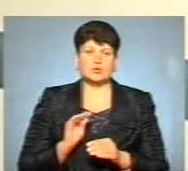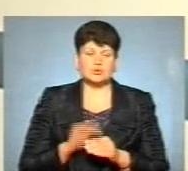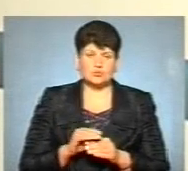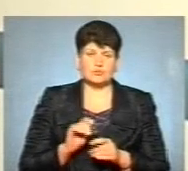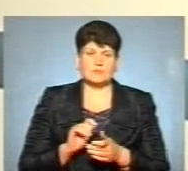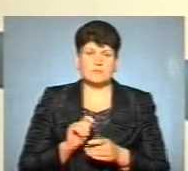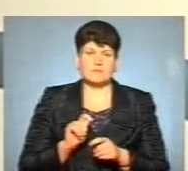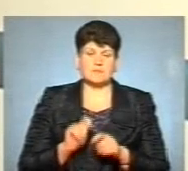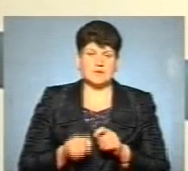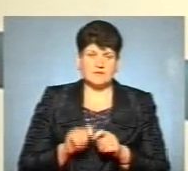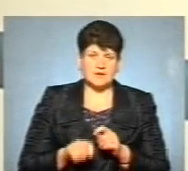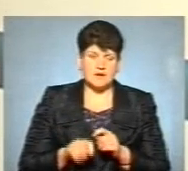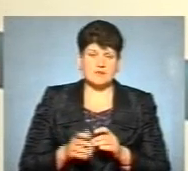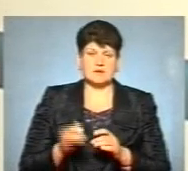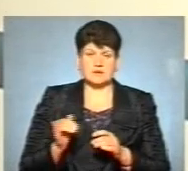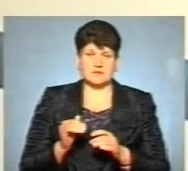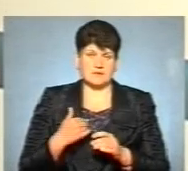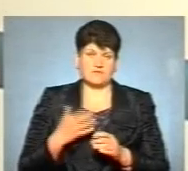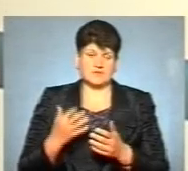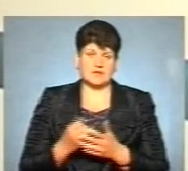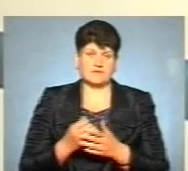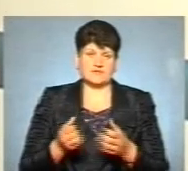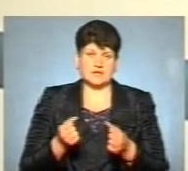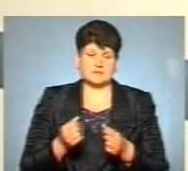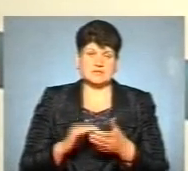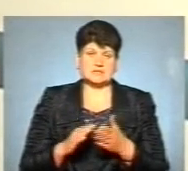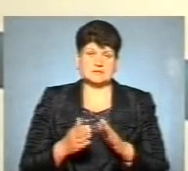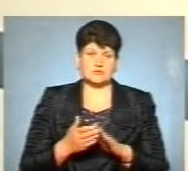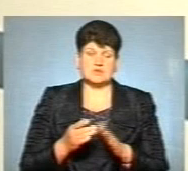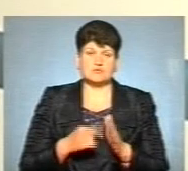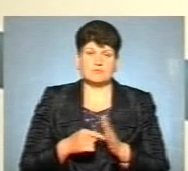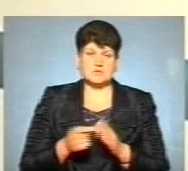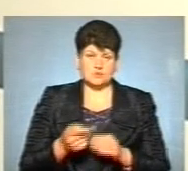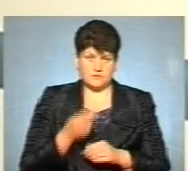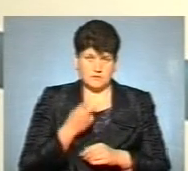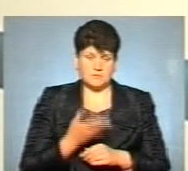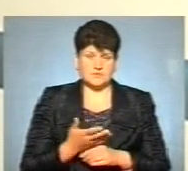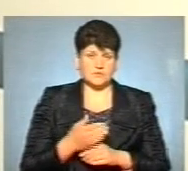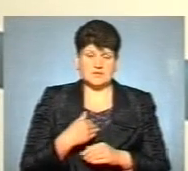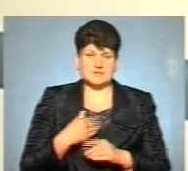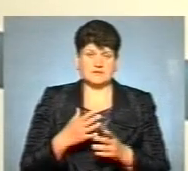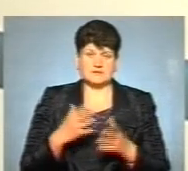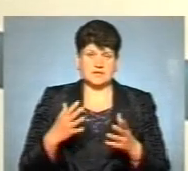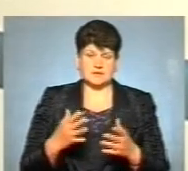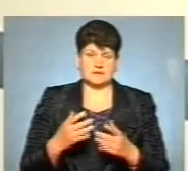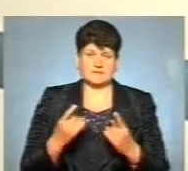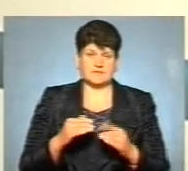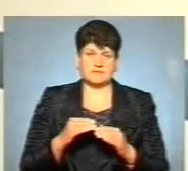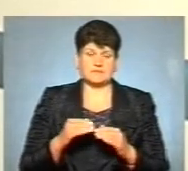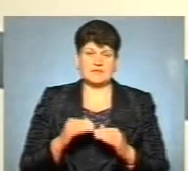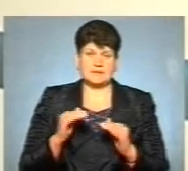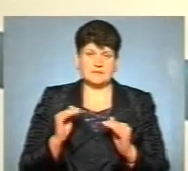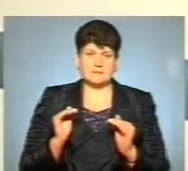дообстежували їх ПЛР-тестами, і нам вдалося втримати таку ситуацію в місті Тернопіль. Як бачите, в нас невисокий рівень захворюваності і низький